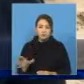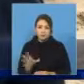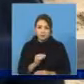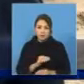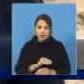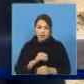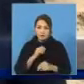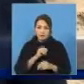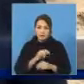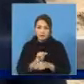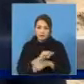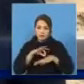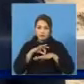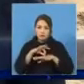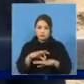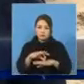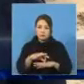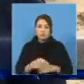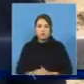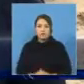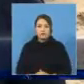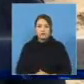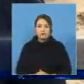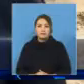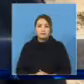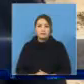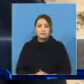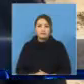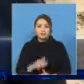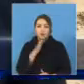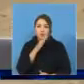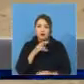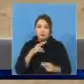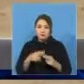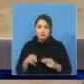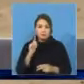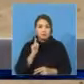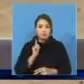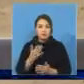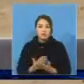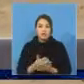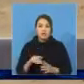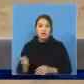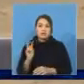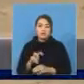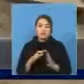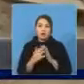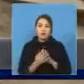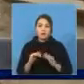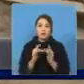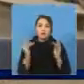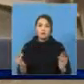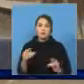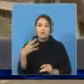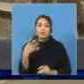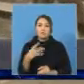жұмыстары жүргізіліп жатыр. Аталған мерзімде тапсырылады деп күтілуде. Құтыкөл ауылына кіреберістегі мына көпір 40 жыл